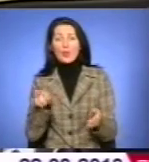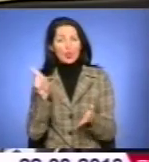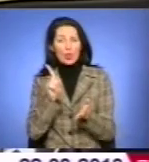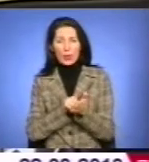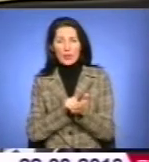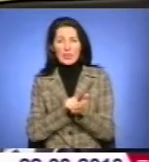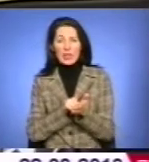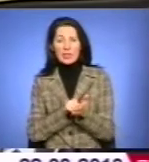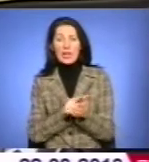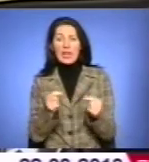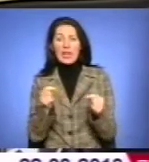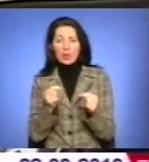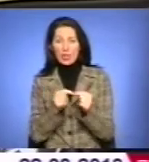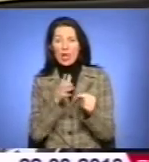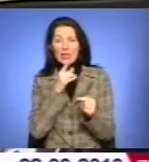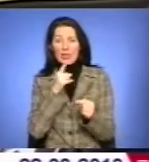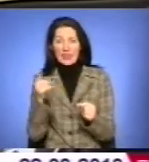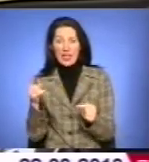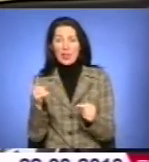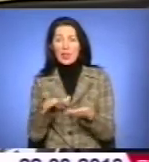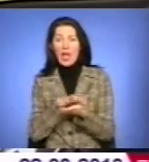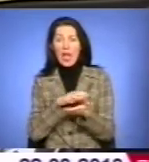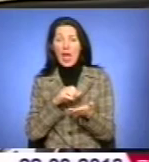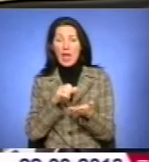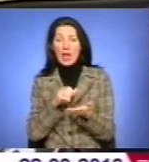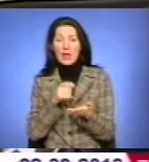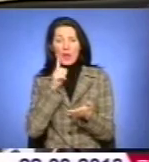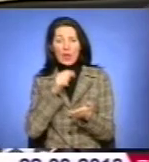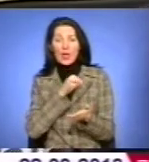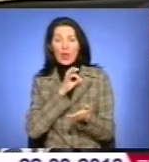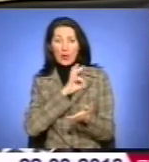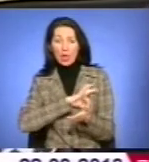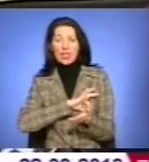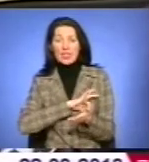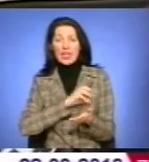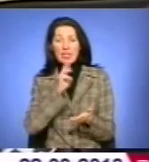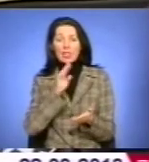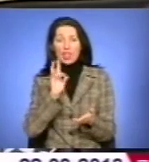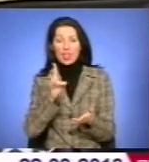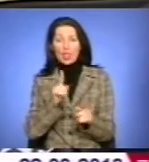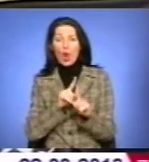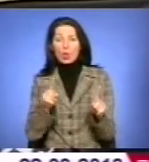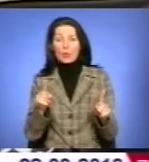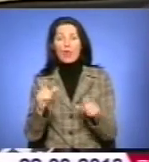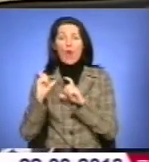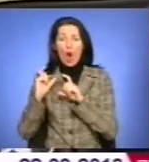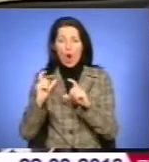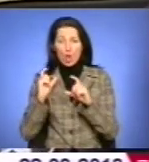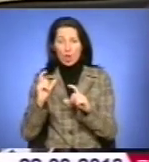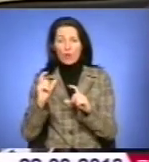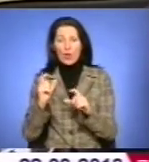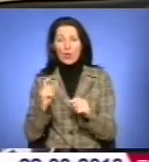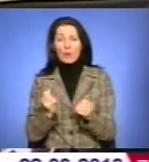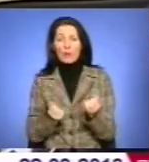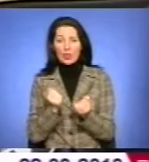і конкретизувати терміни експлуатації оцих транспортних засобів, особливо великовагових, обов'язково, щоб вони з